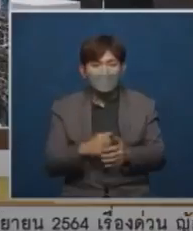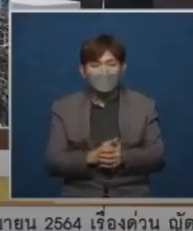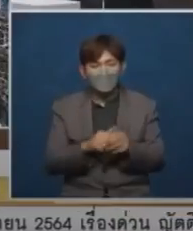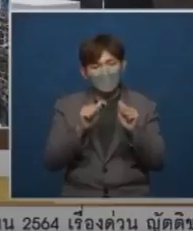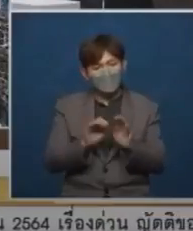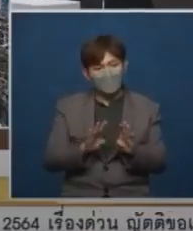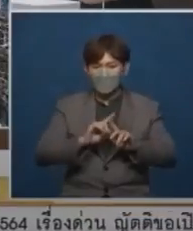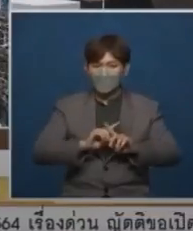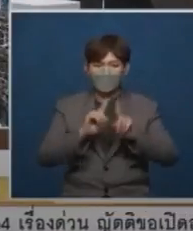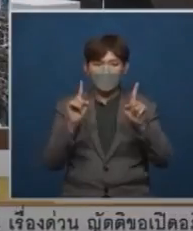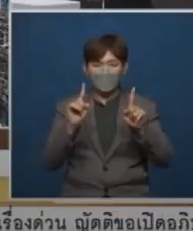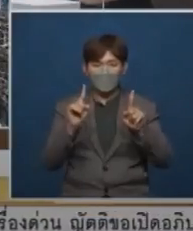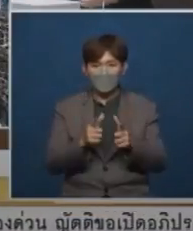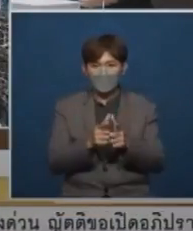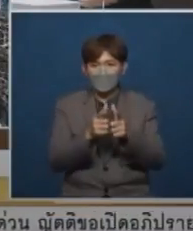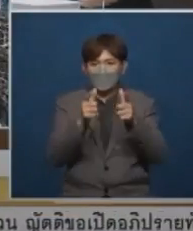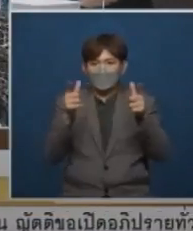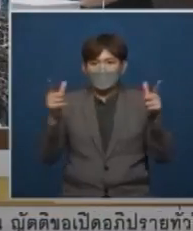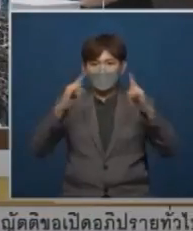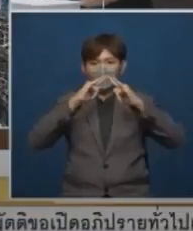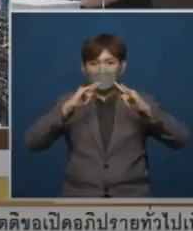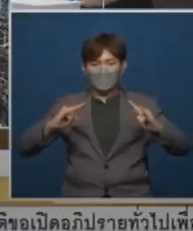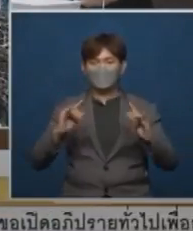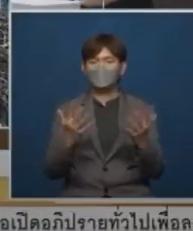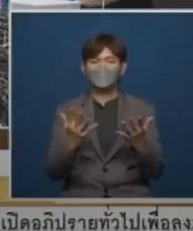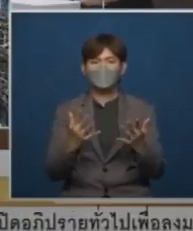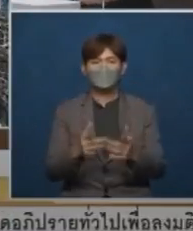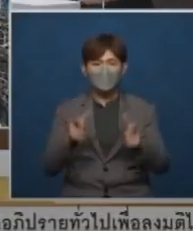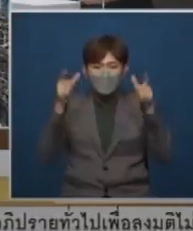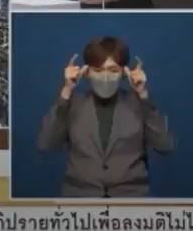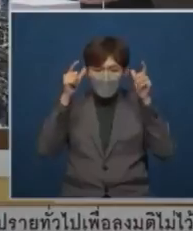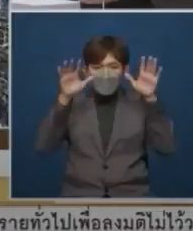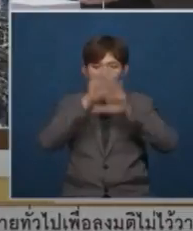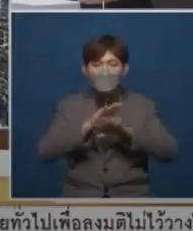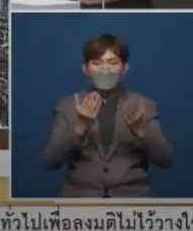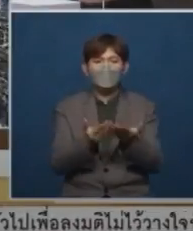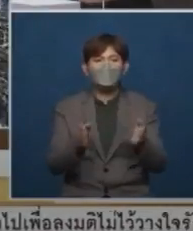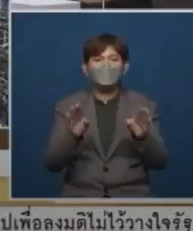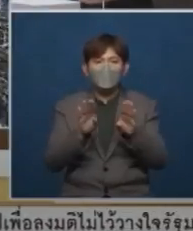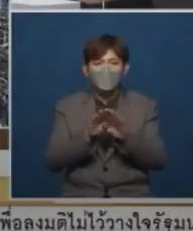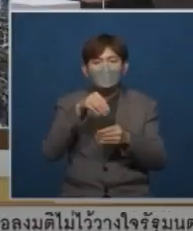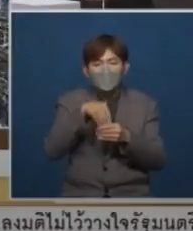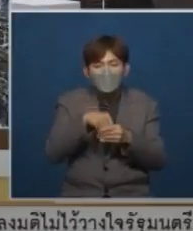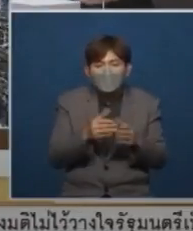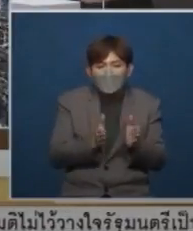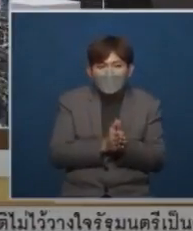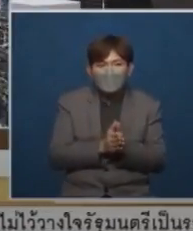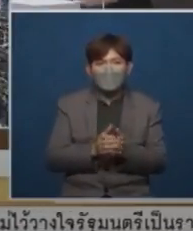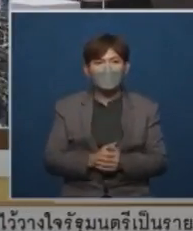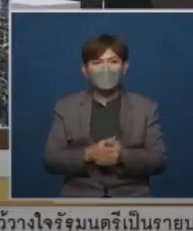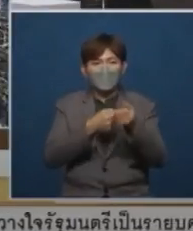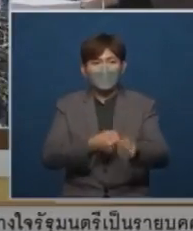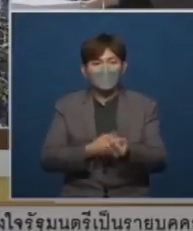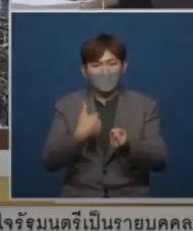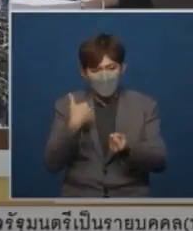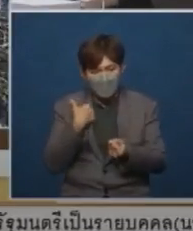ไม่เหมือนกับปศุสัตว์ฟาร์มขนาดใหญ่วัวเป็นเหมือนสมาชิกในครอบครัวเกษตรกรมีชื่อเรียกให้วัวของเ